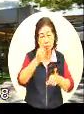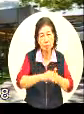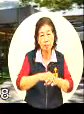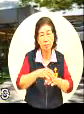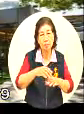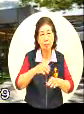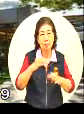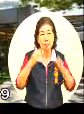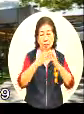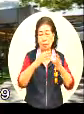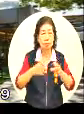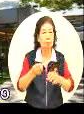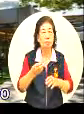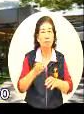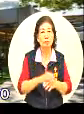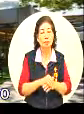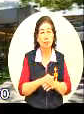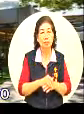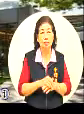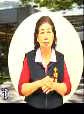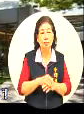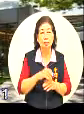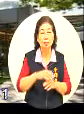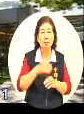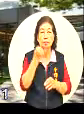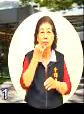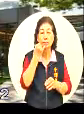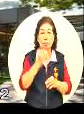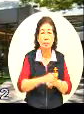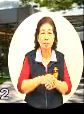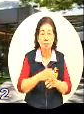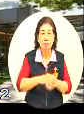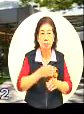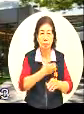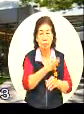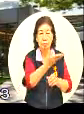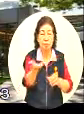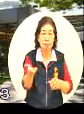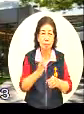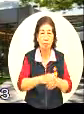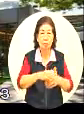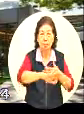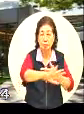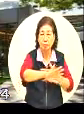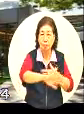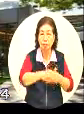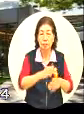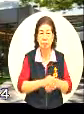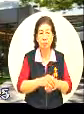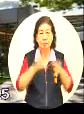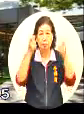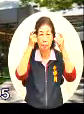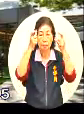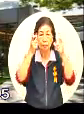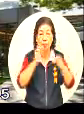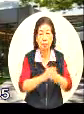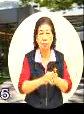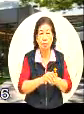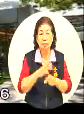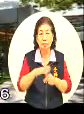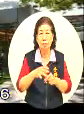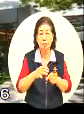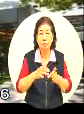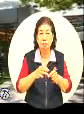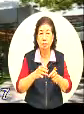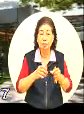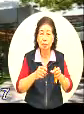的官邸哦。他就是发包了，发包委外，那也是由我们高雄业者来承包哦。